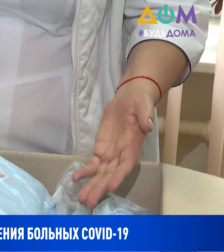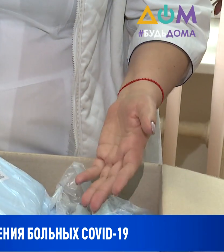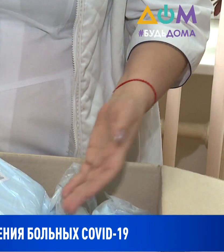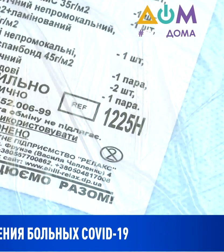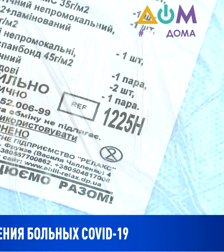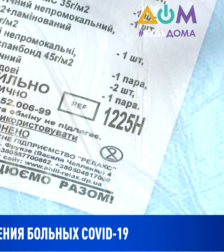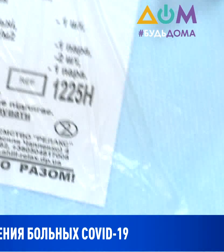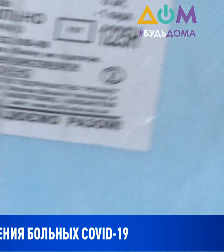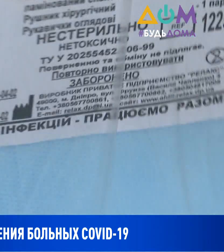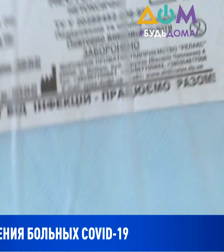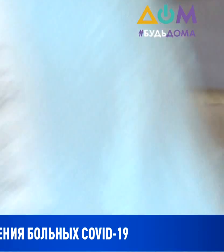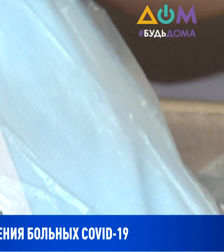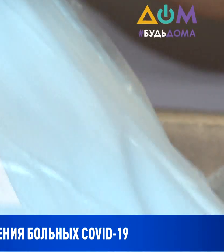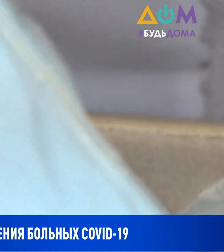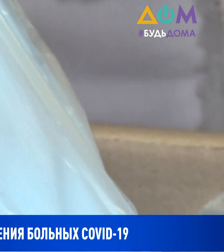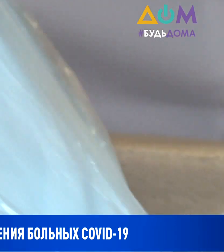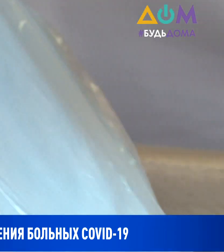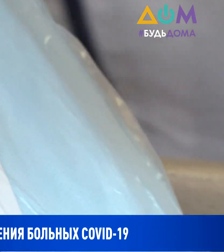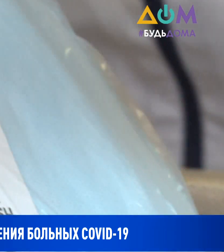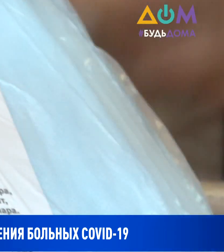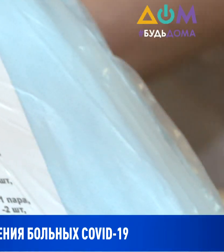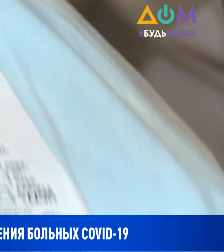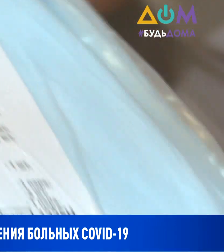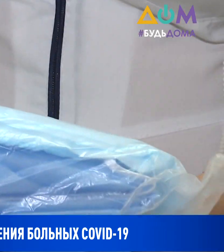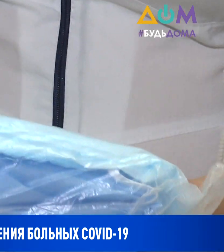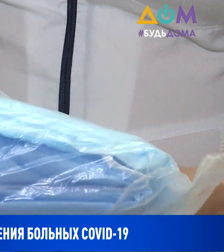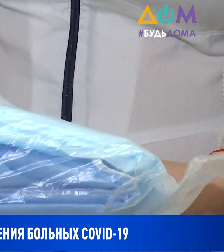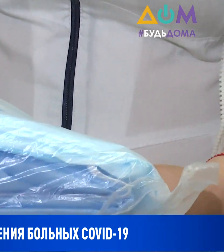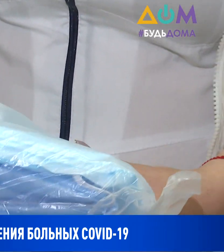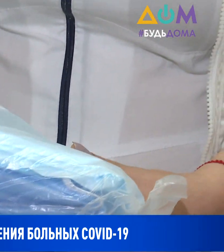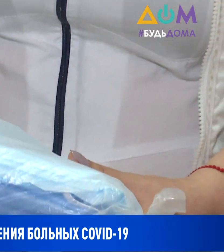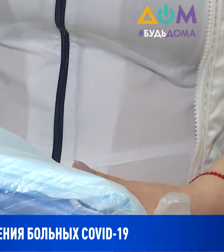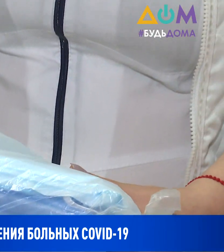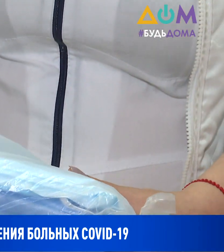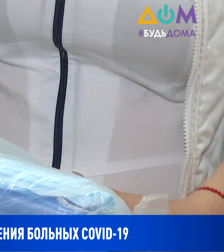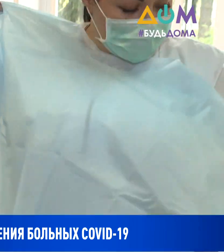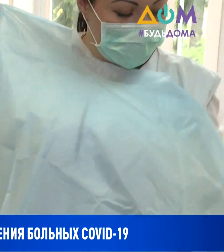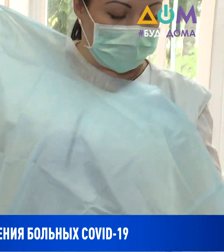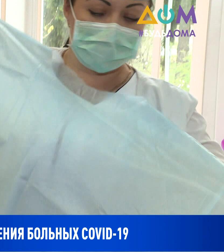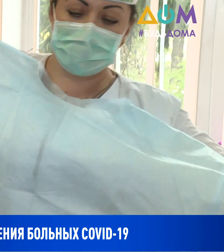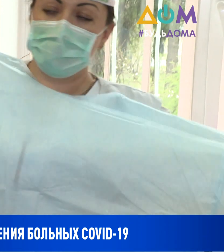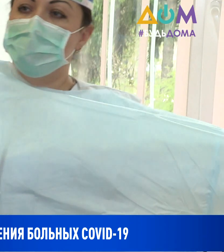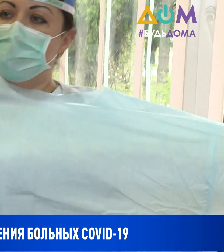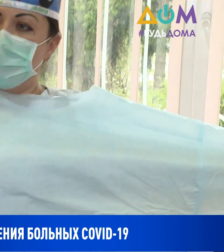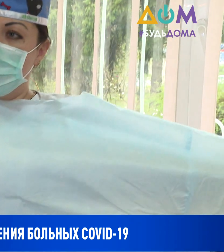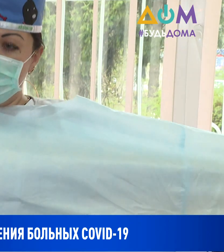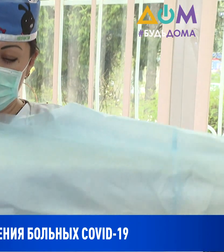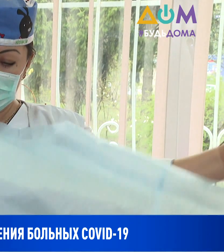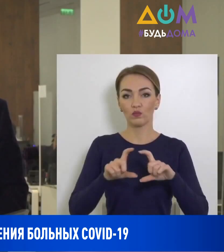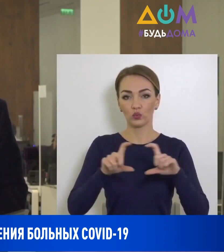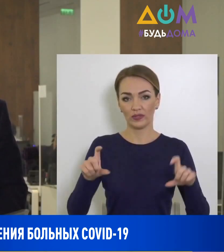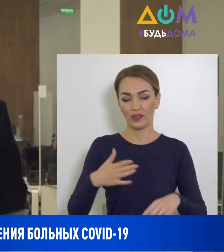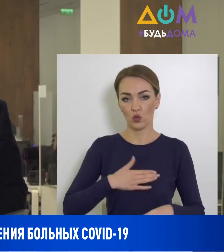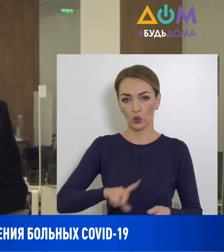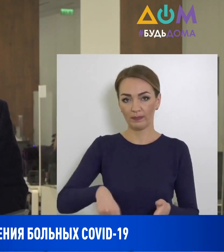в опорные больницы. Кроме того, Виталий Кличко отметил, что в течение месяца коммунальные аптеки Киева получат 1 000 000 защитных